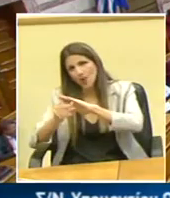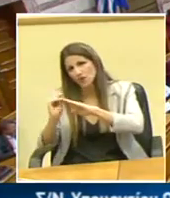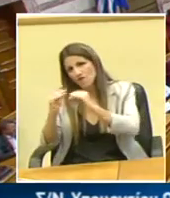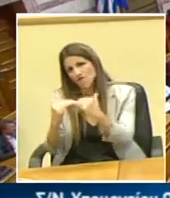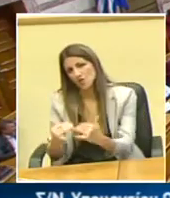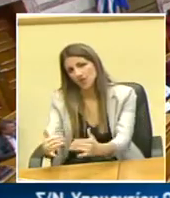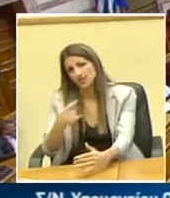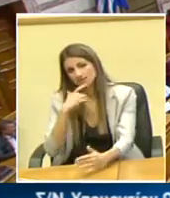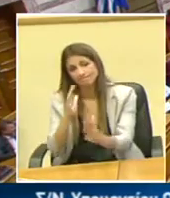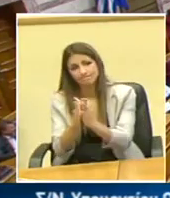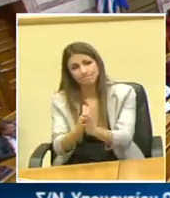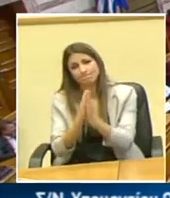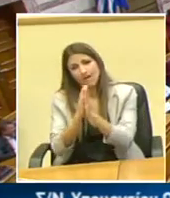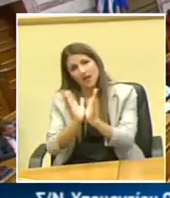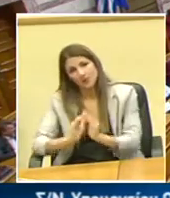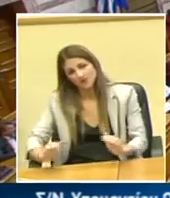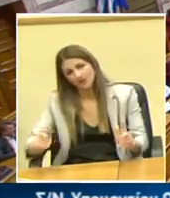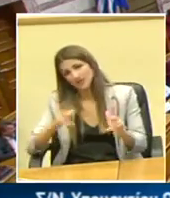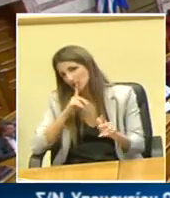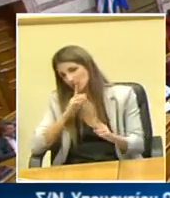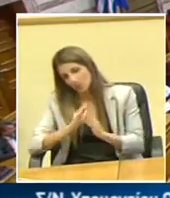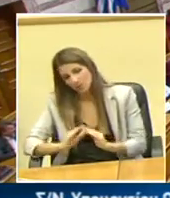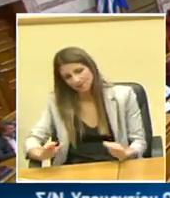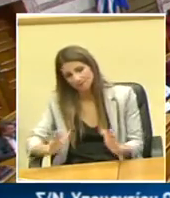Κυρία Βούλτεψη, παρακαλώ.